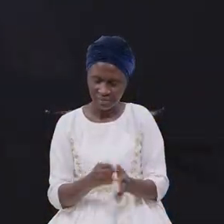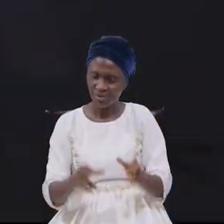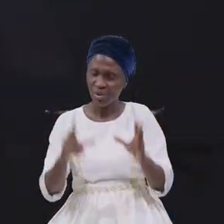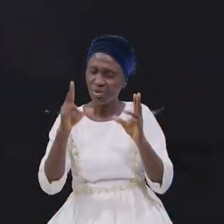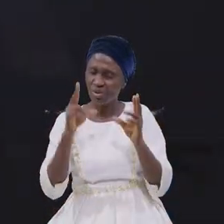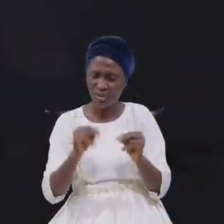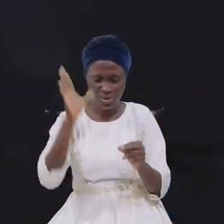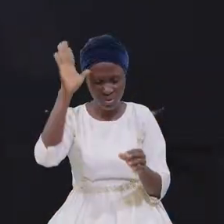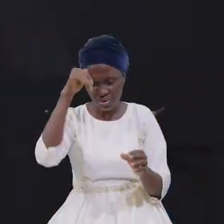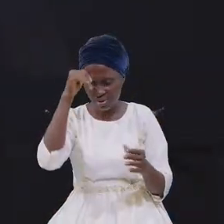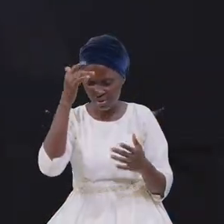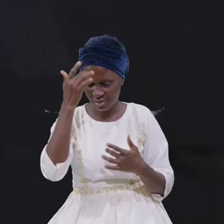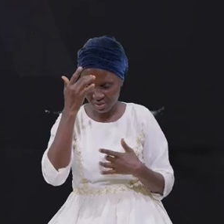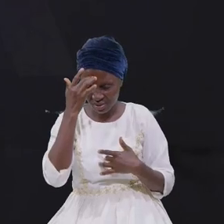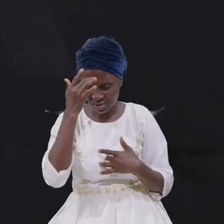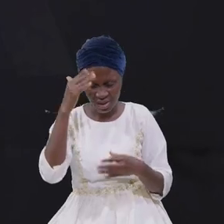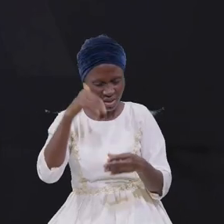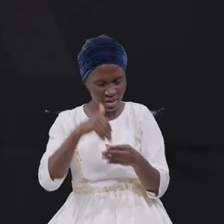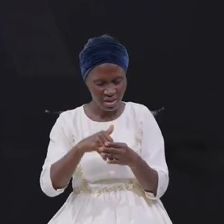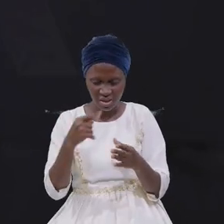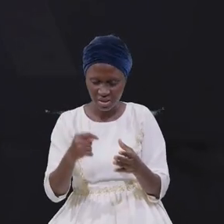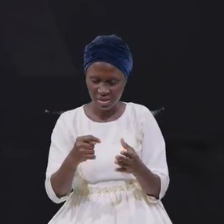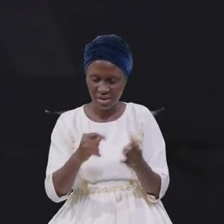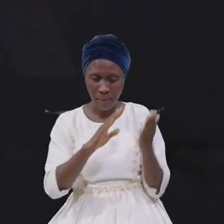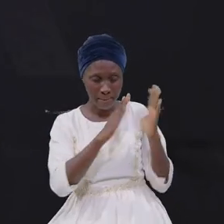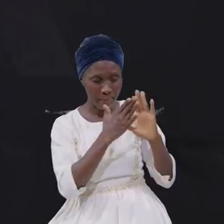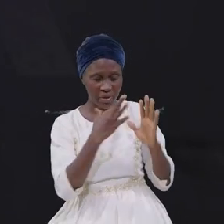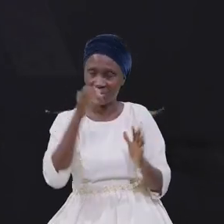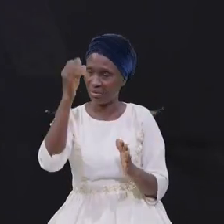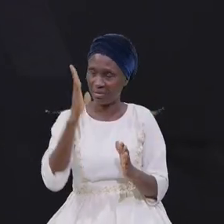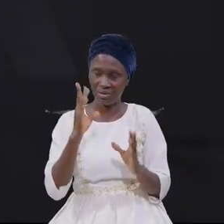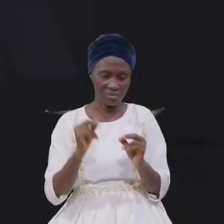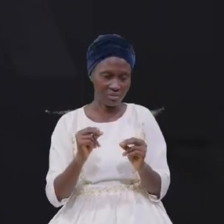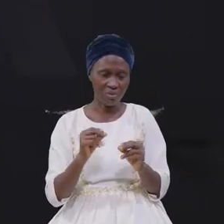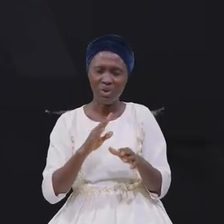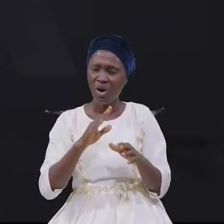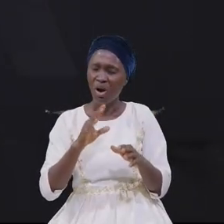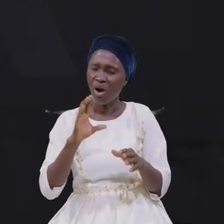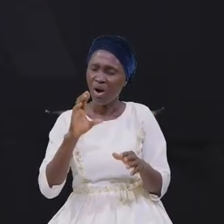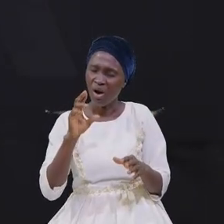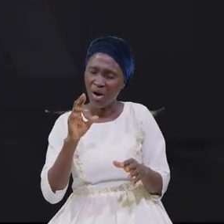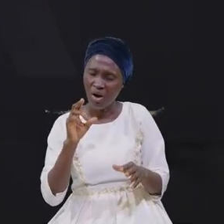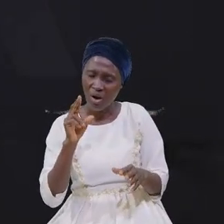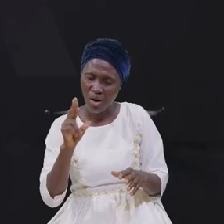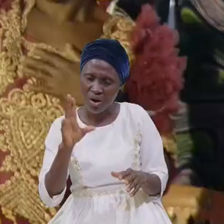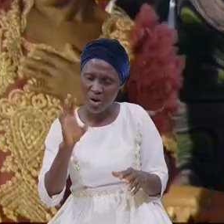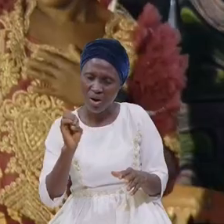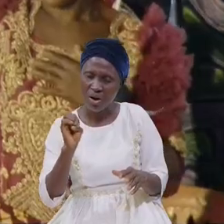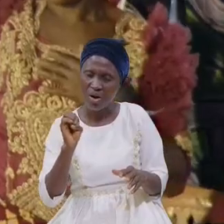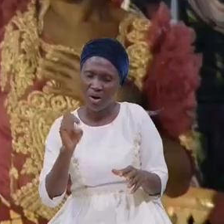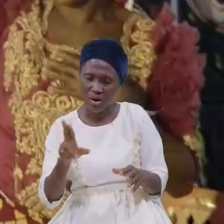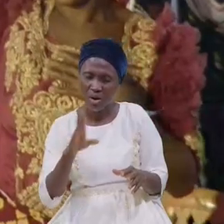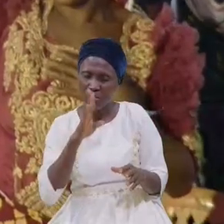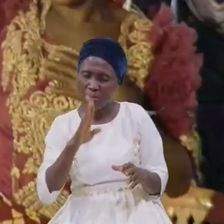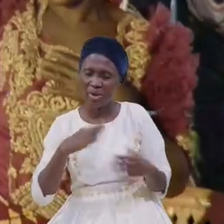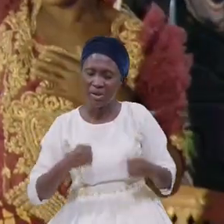Pas de maladie incurable en présence de Dieu. L'ulcère, sois guéri au nom de